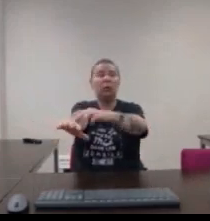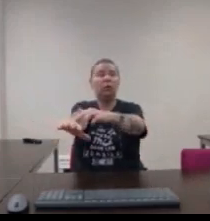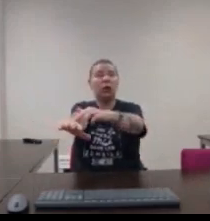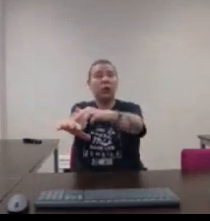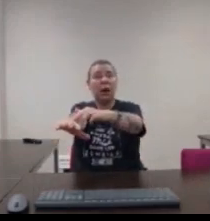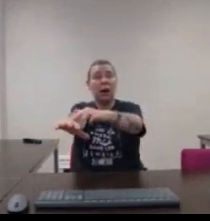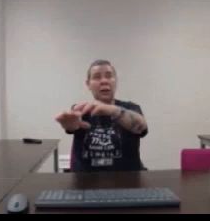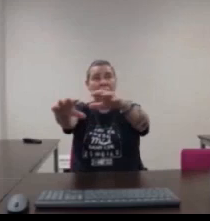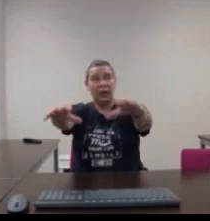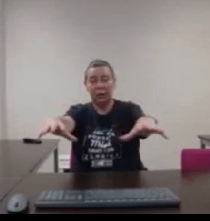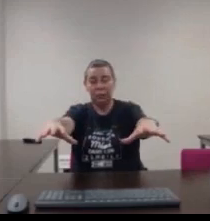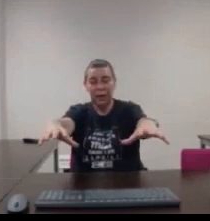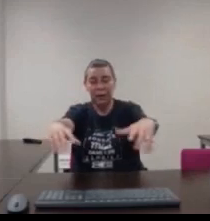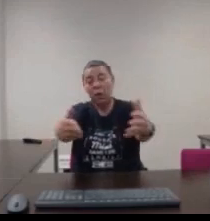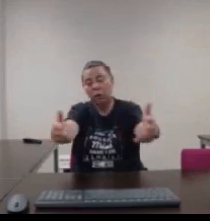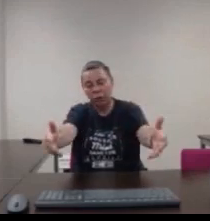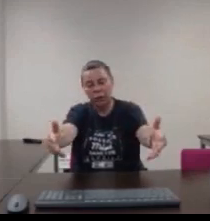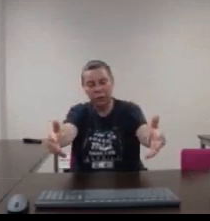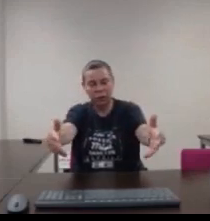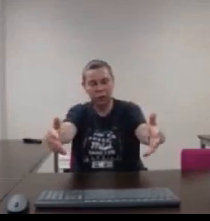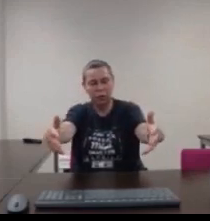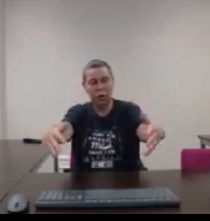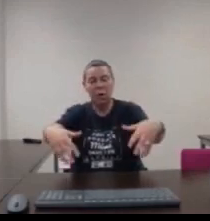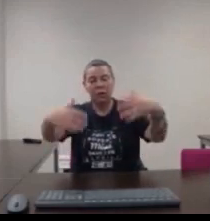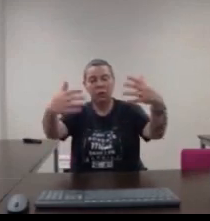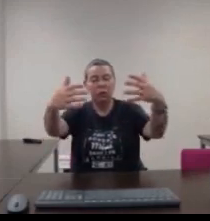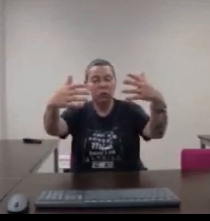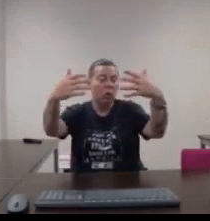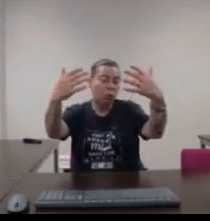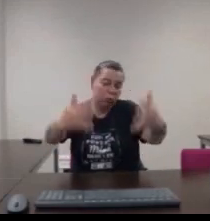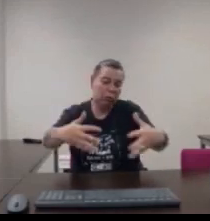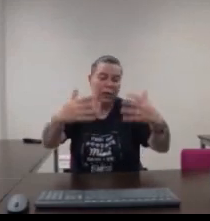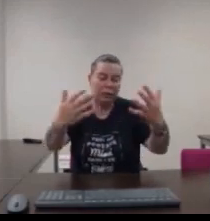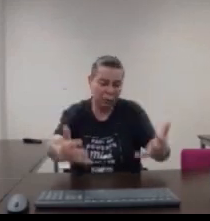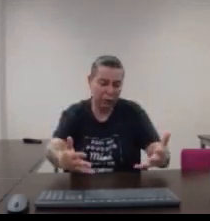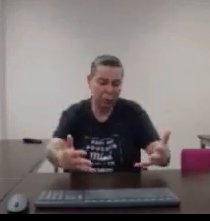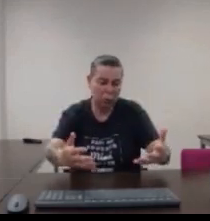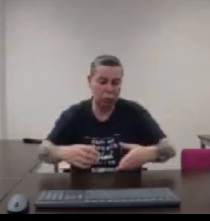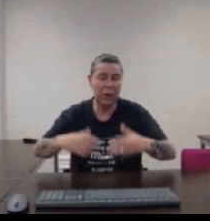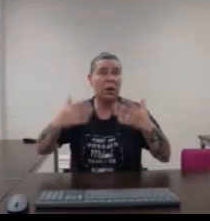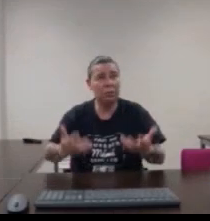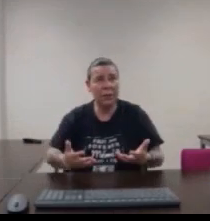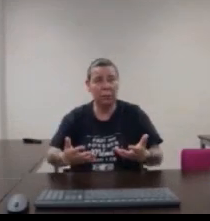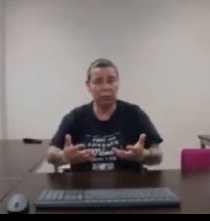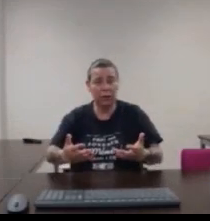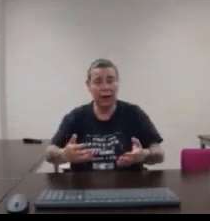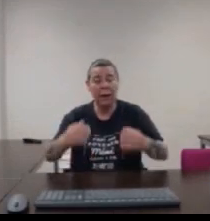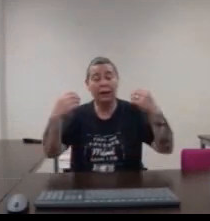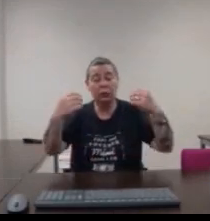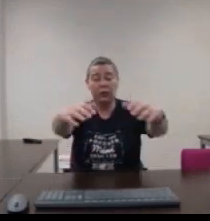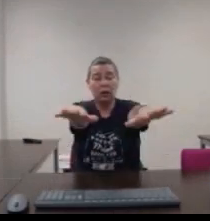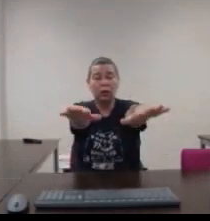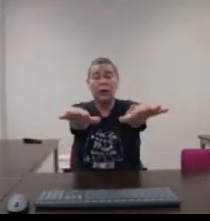au niveau de la longueur de votre bras, c'est là que vous allez avoir entre autres votre porte-document, mais ce que vous consultez sans forcément le toucher ou de manière